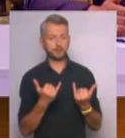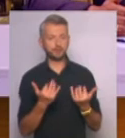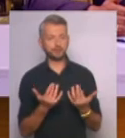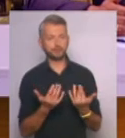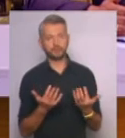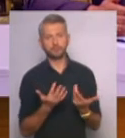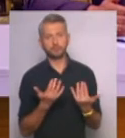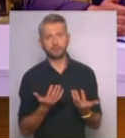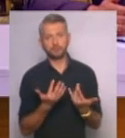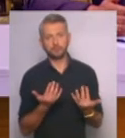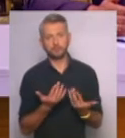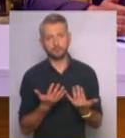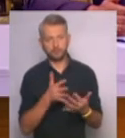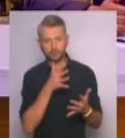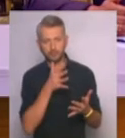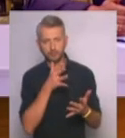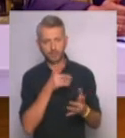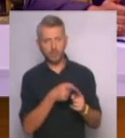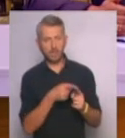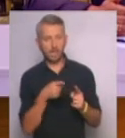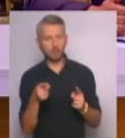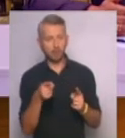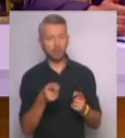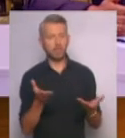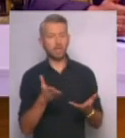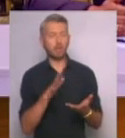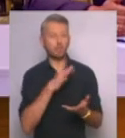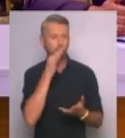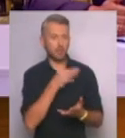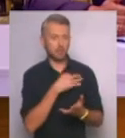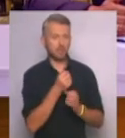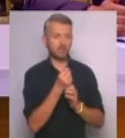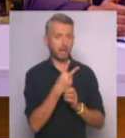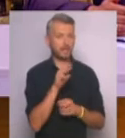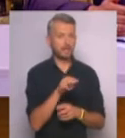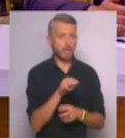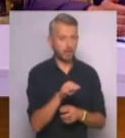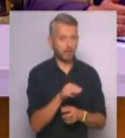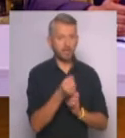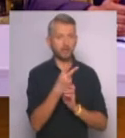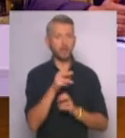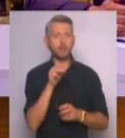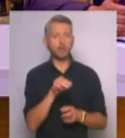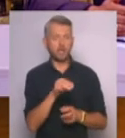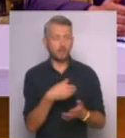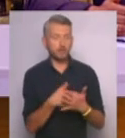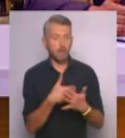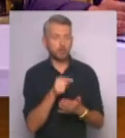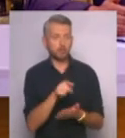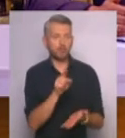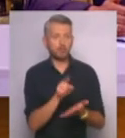скажімо, терміну, який був названий, це 12 травня. 12 травня начебто він